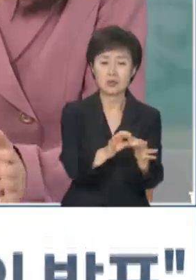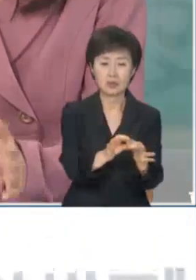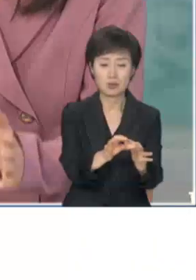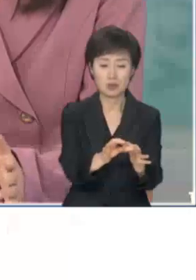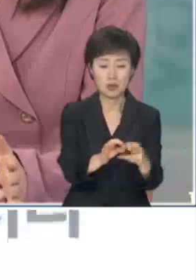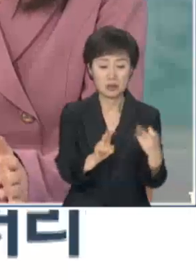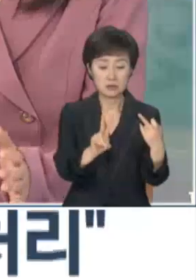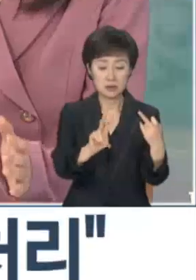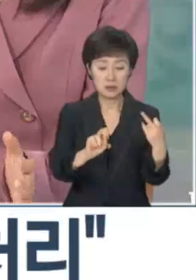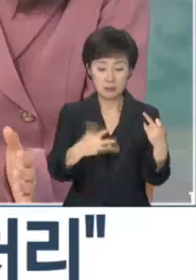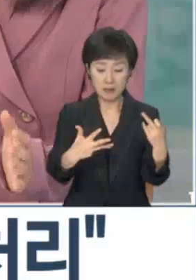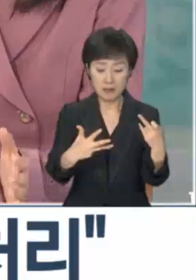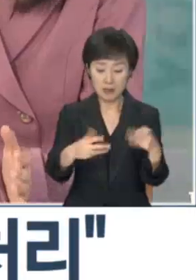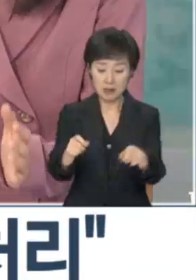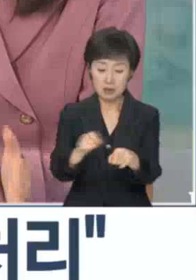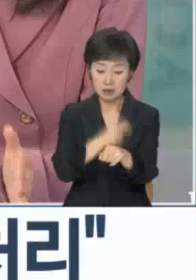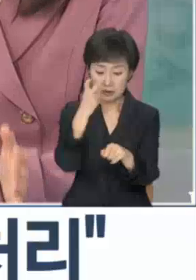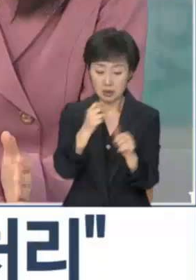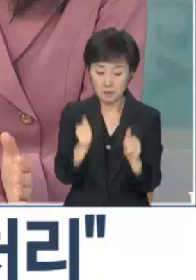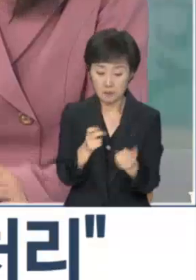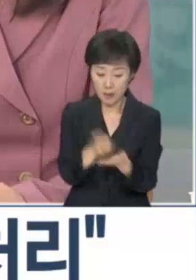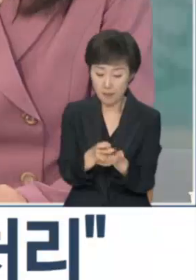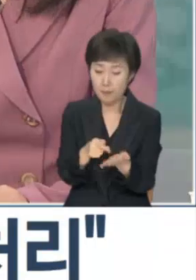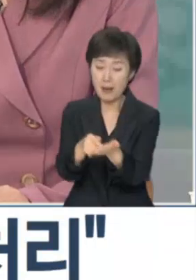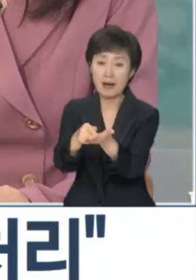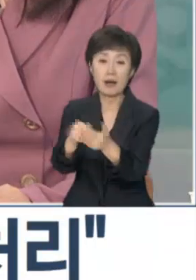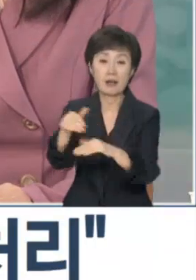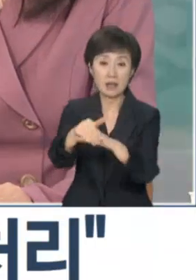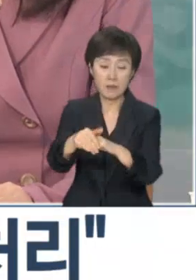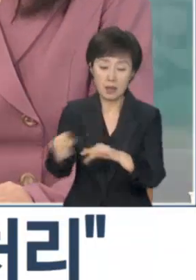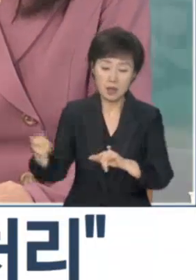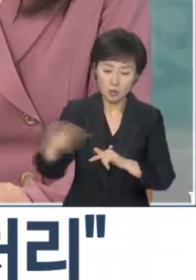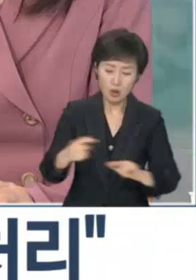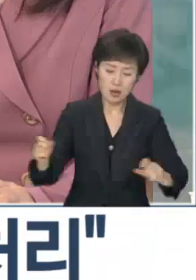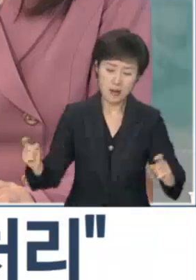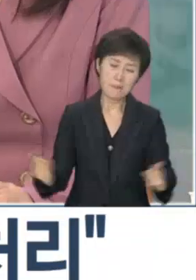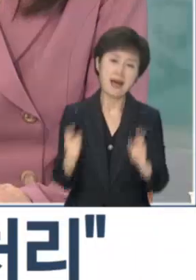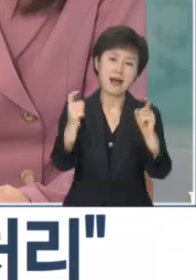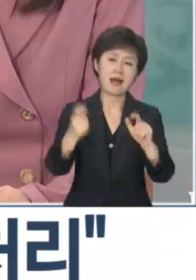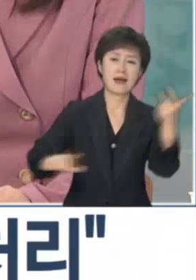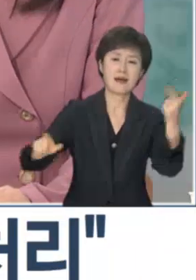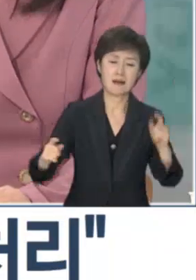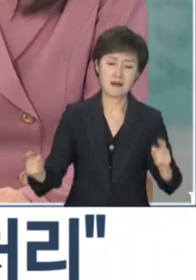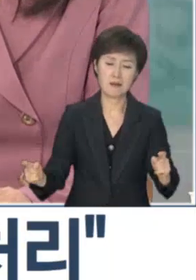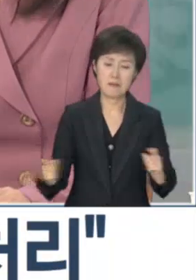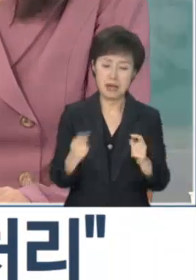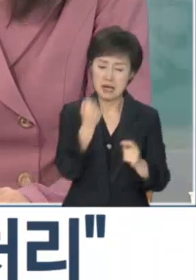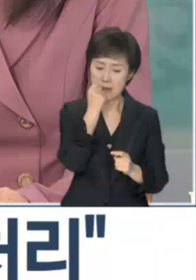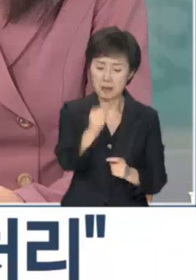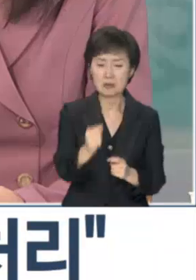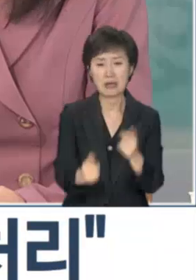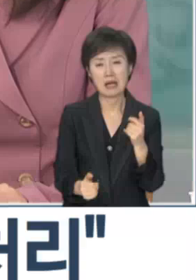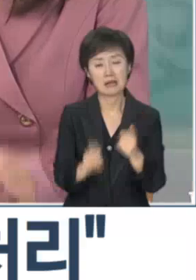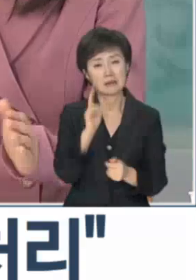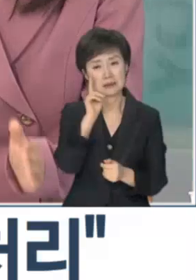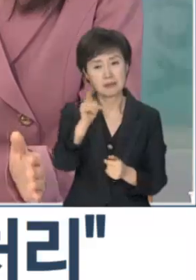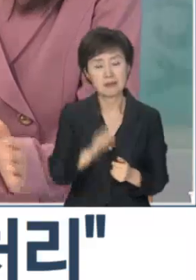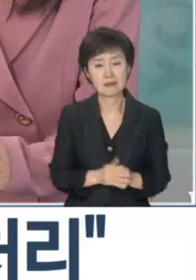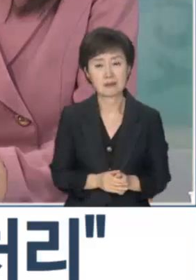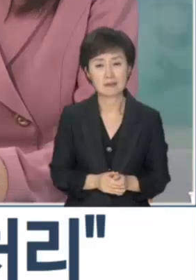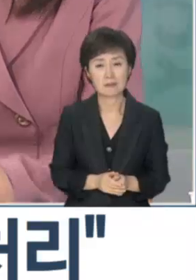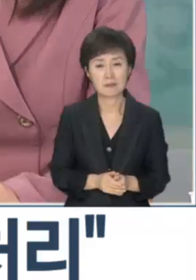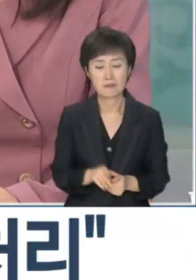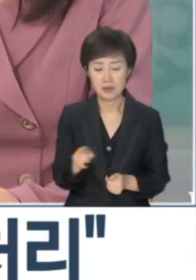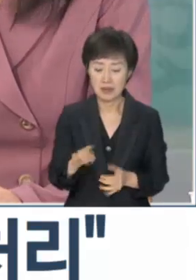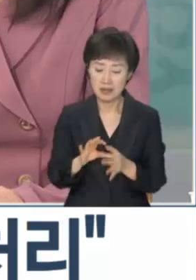28일에 김건희 여사에 대한 특검법 처리만 보더라도 또 강대강으로 극한의 대립으로 치달을 것이 또 뻔한 상황 아니겠습니까? 그런